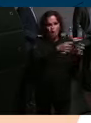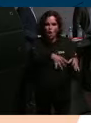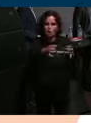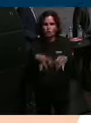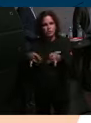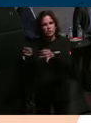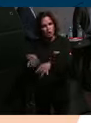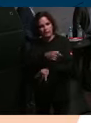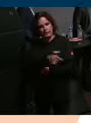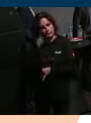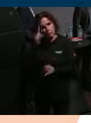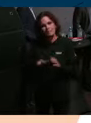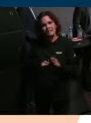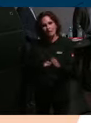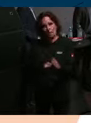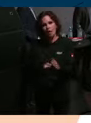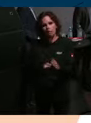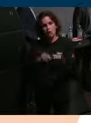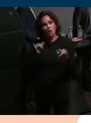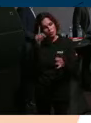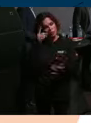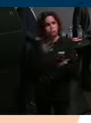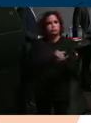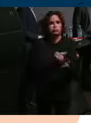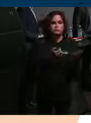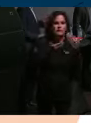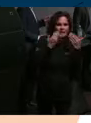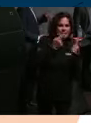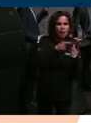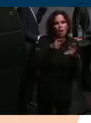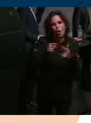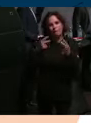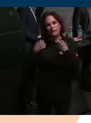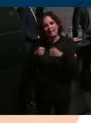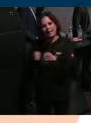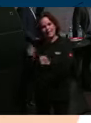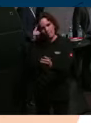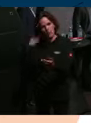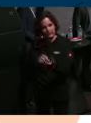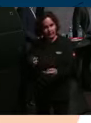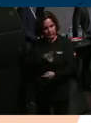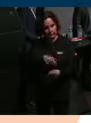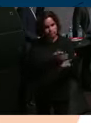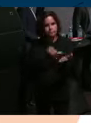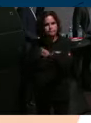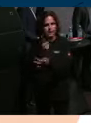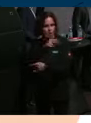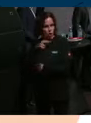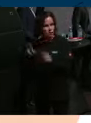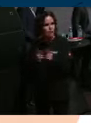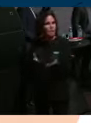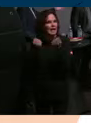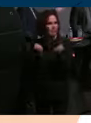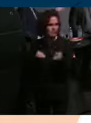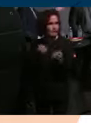kan bidra til at vi når både klima- og energimålsettingene våre I Norge på en bærekraftig måte.